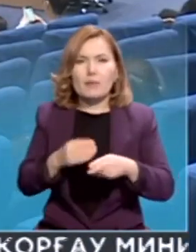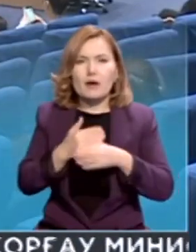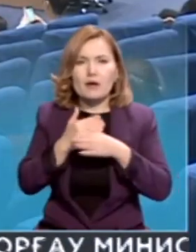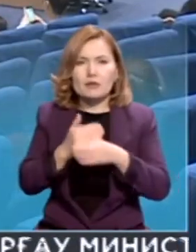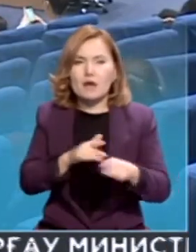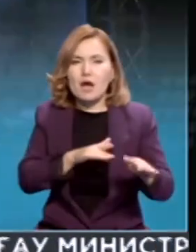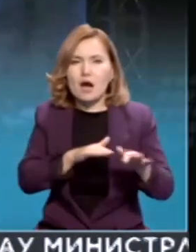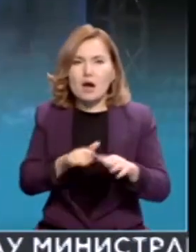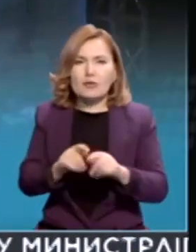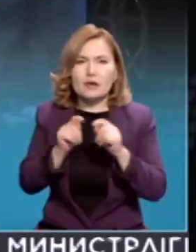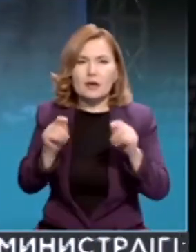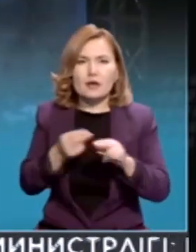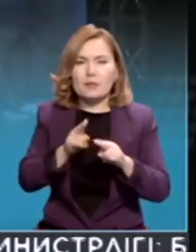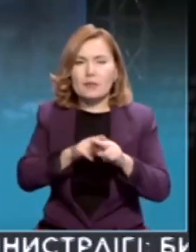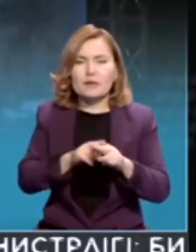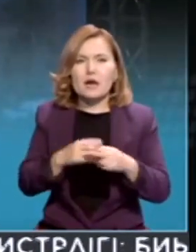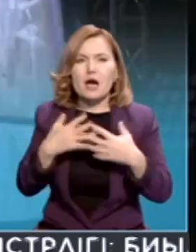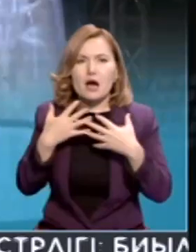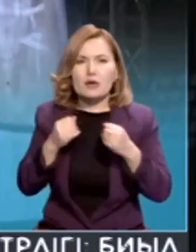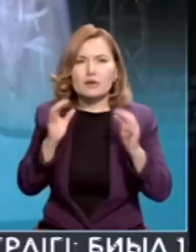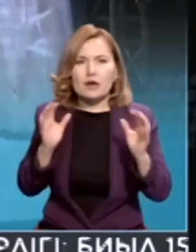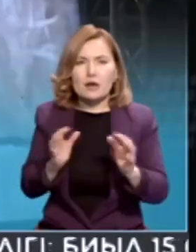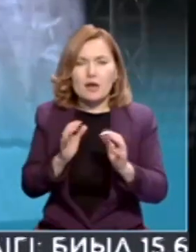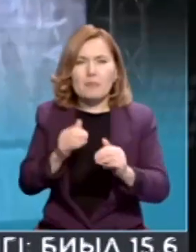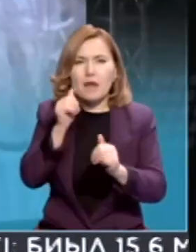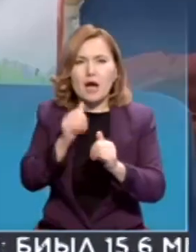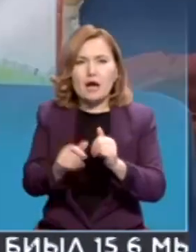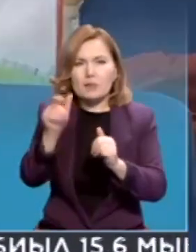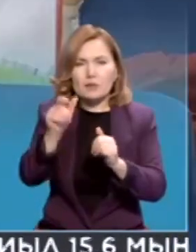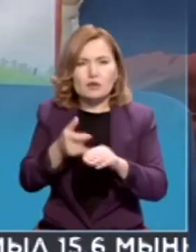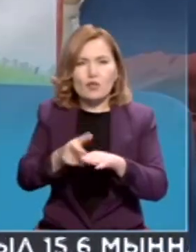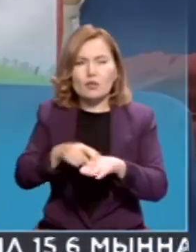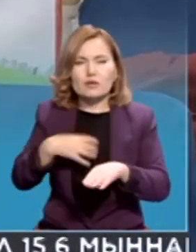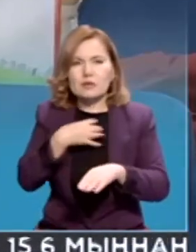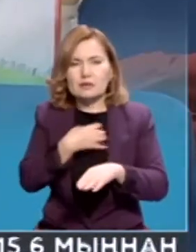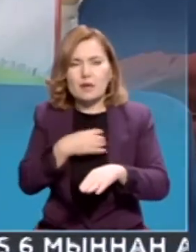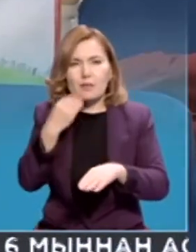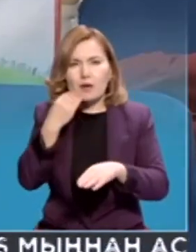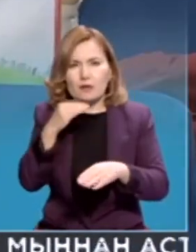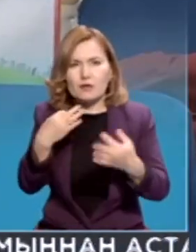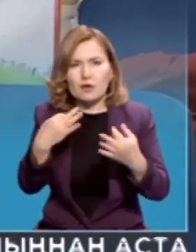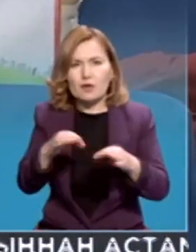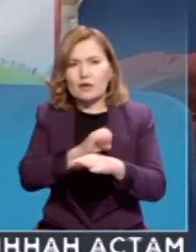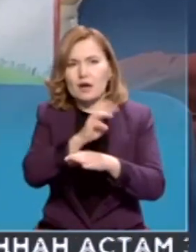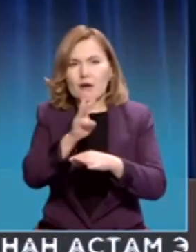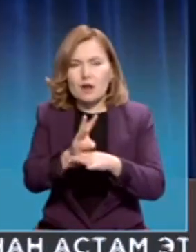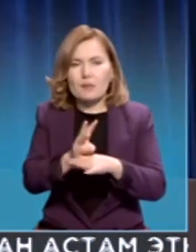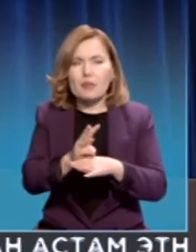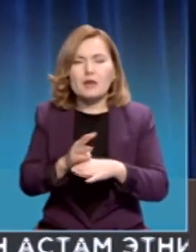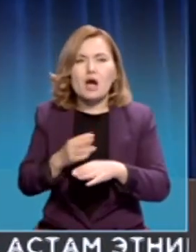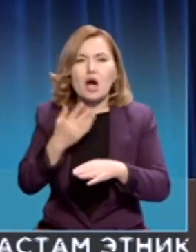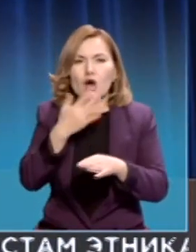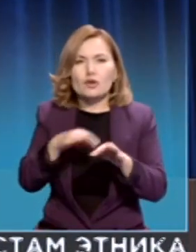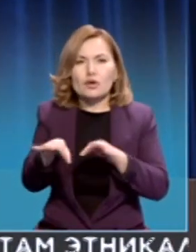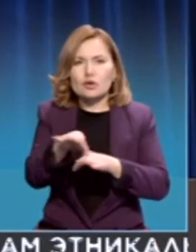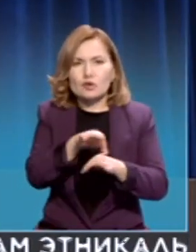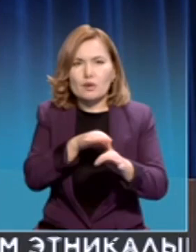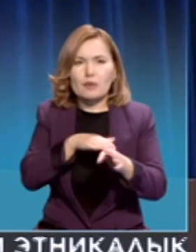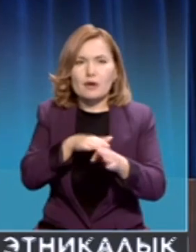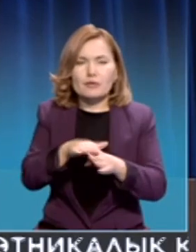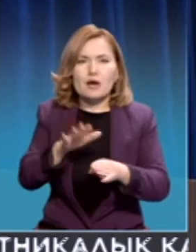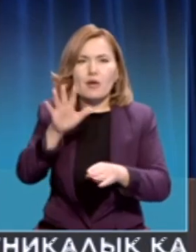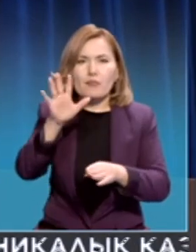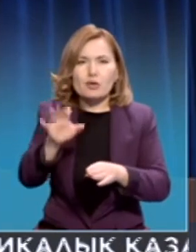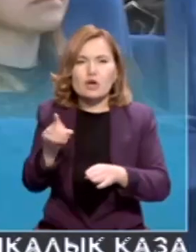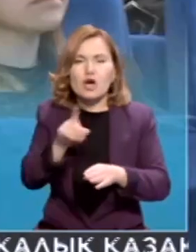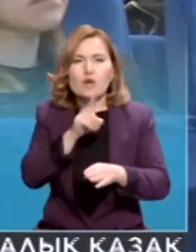акция ұйымдастырылды. Іс-шара денсау ұлт әрбір азамат үшін сапалы және қолжетімді денсаулық сақтау ұлттық жобасы аясында өтті.